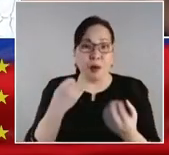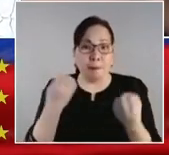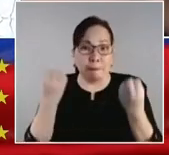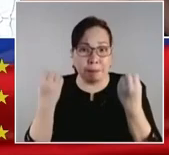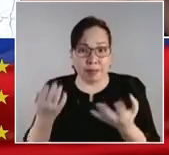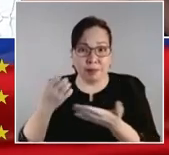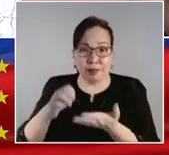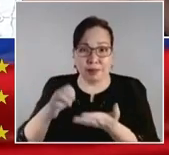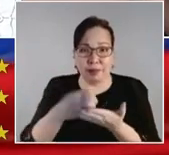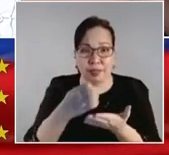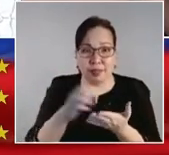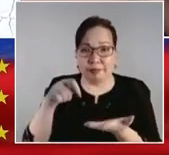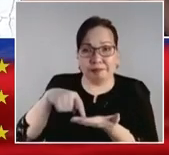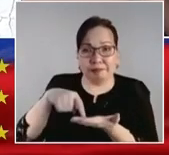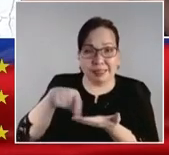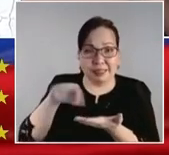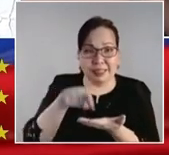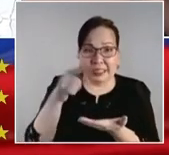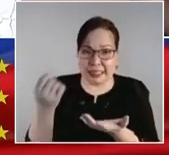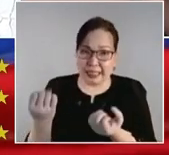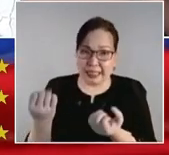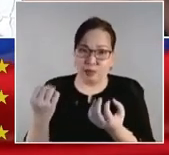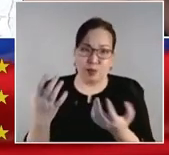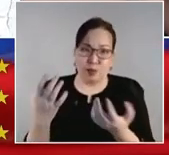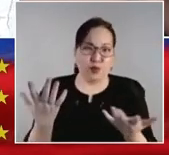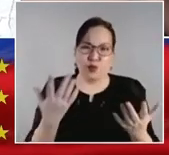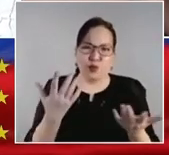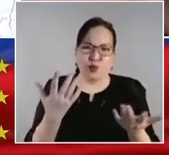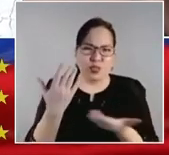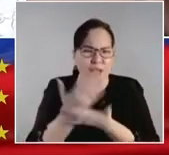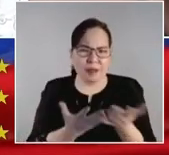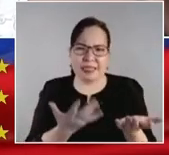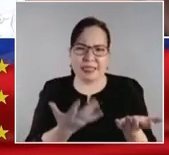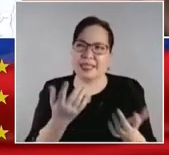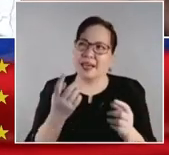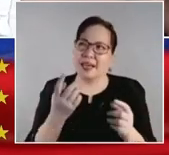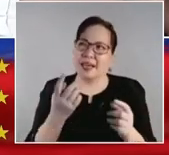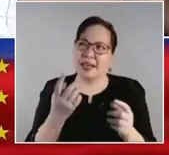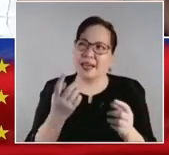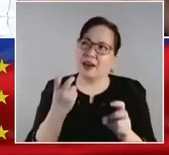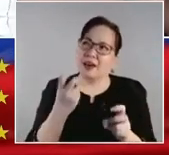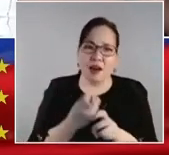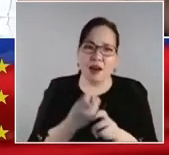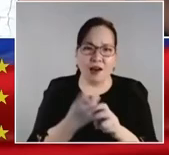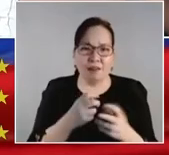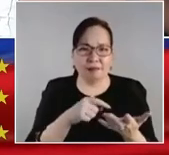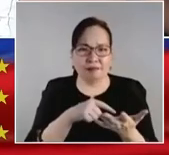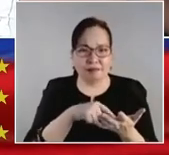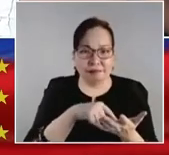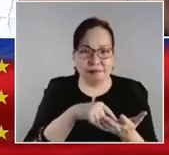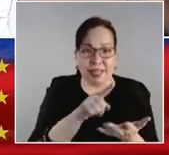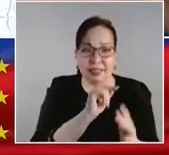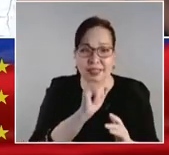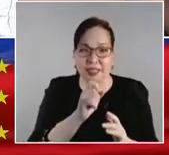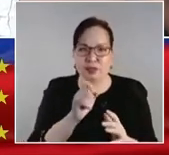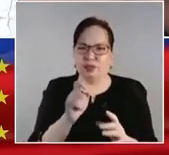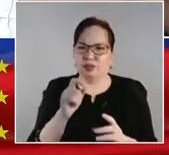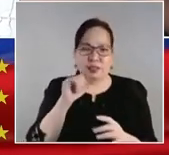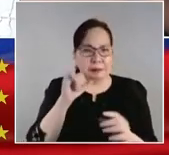Kaya kailangan po, hindi na po pwede yung dating gawa, no? Ng ating mga